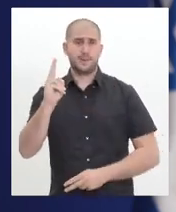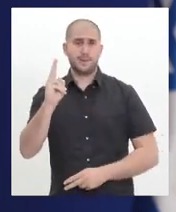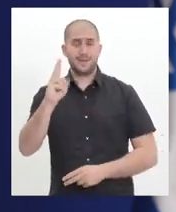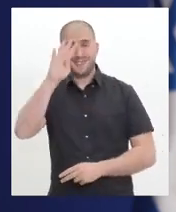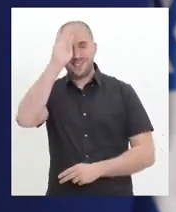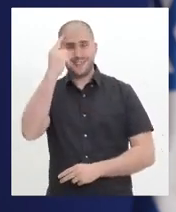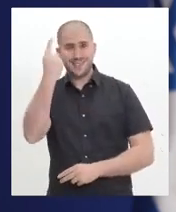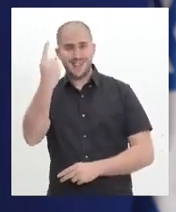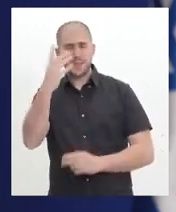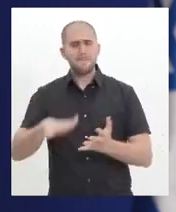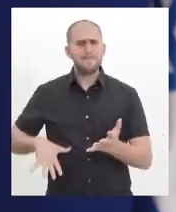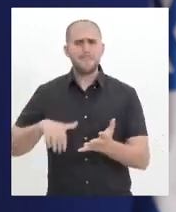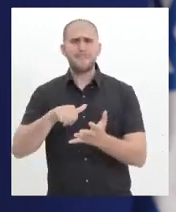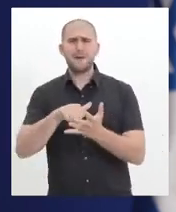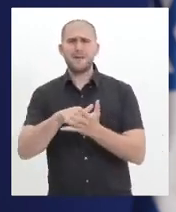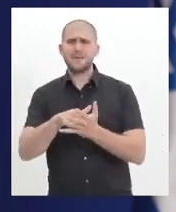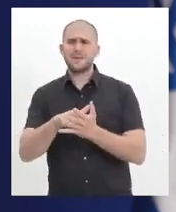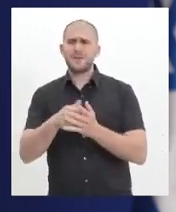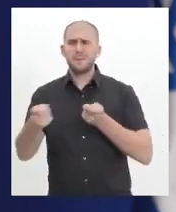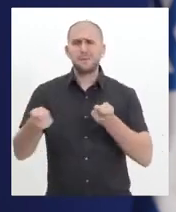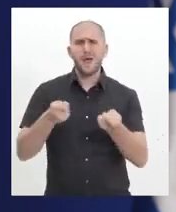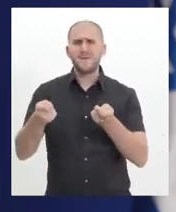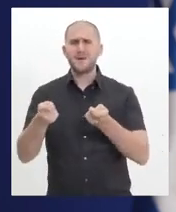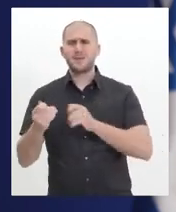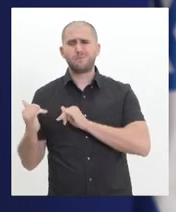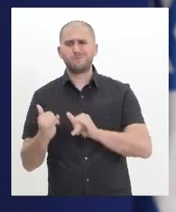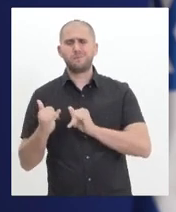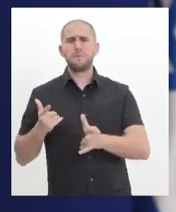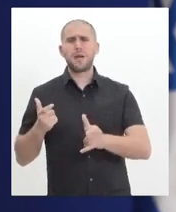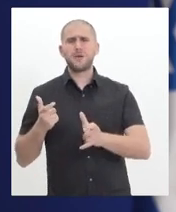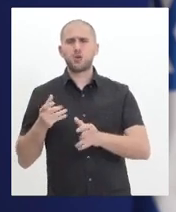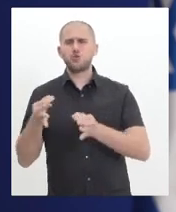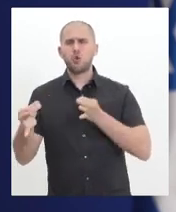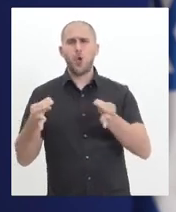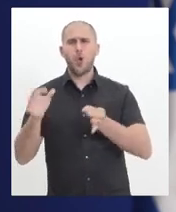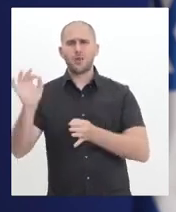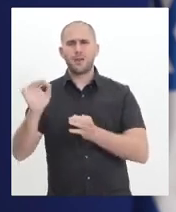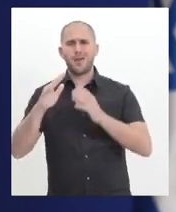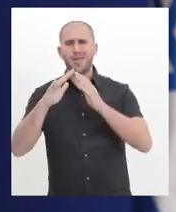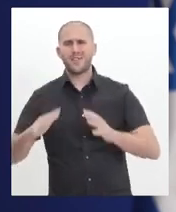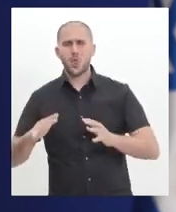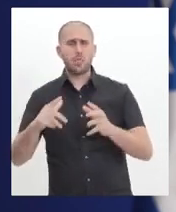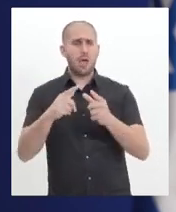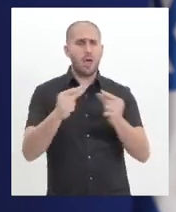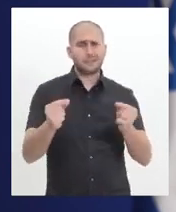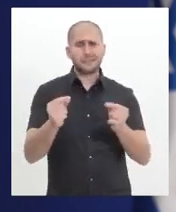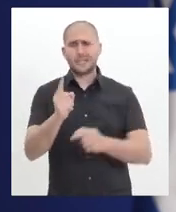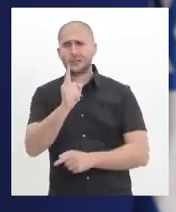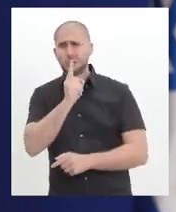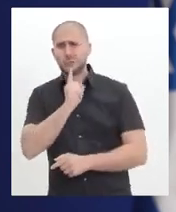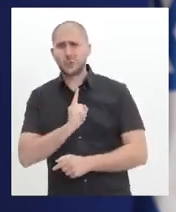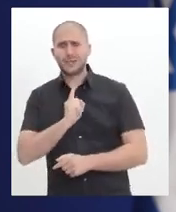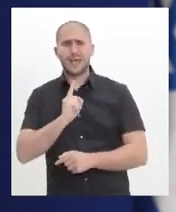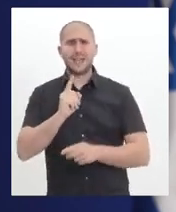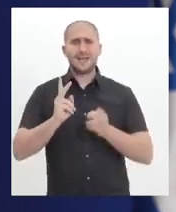איראן מממנת מכוונת ומחמת את שלוחיה בלבנון בעזה בסוריה